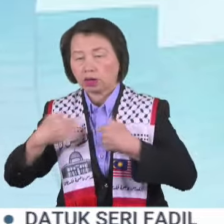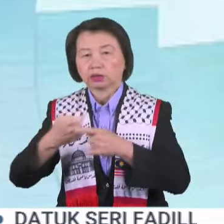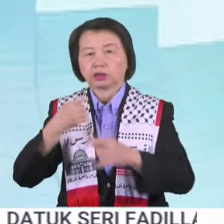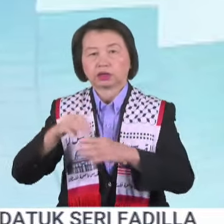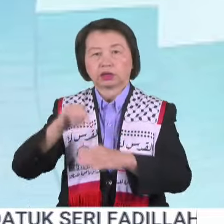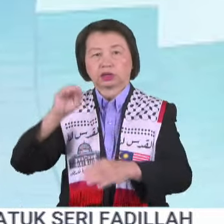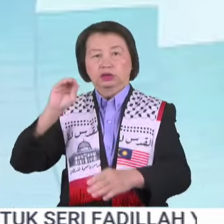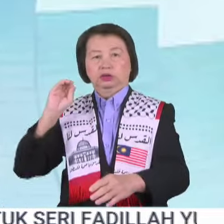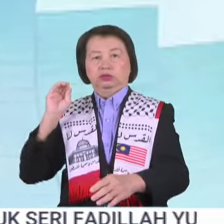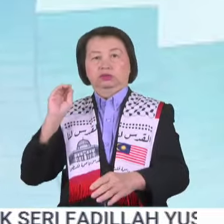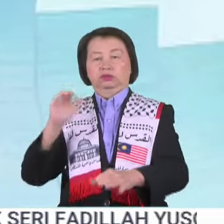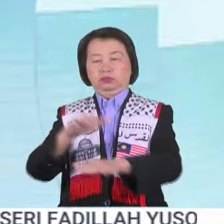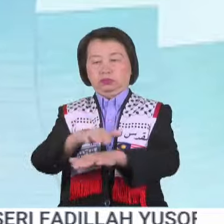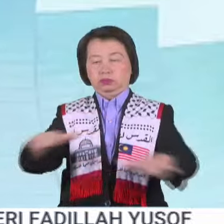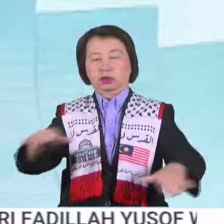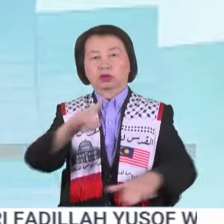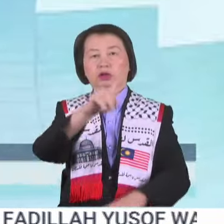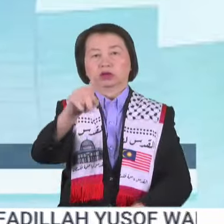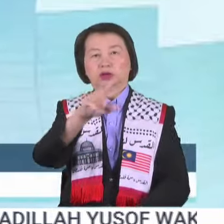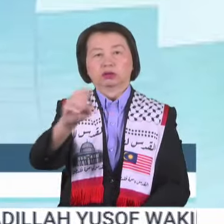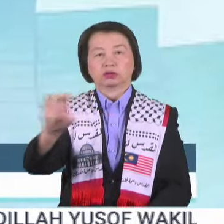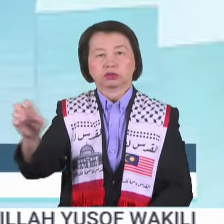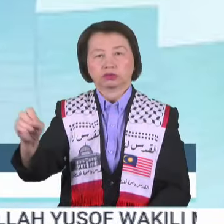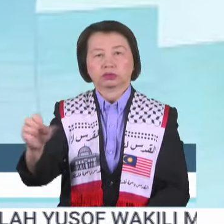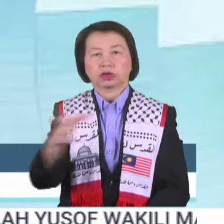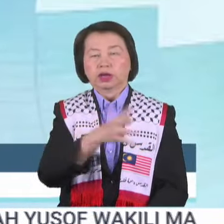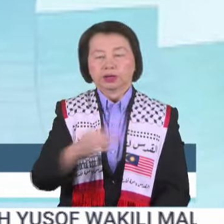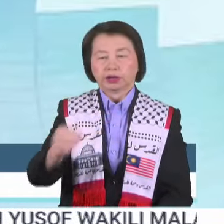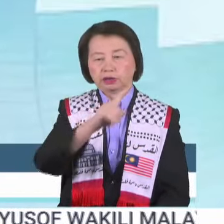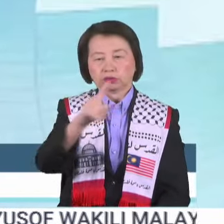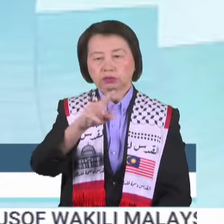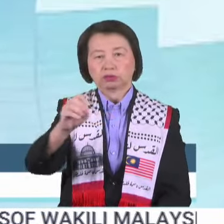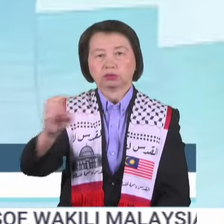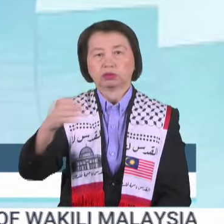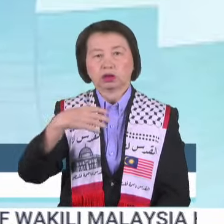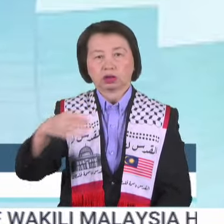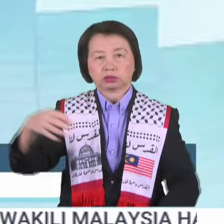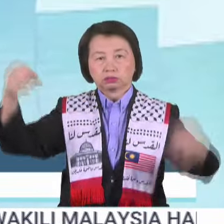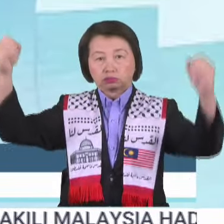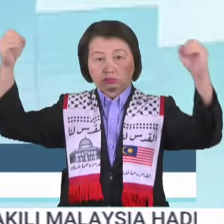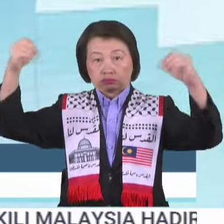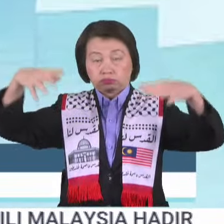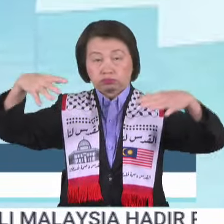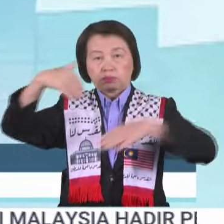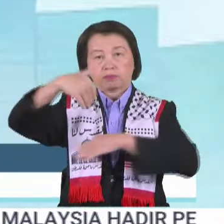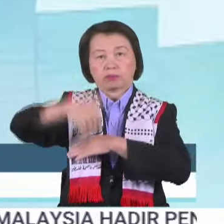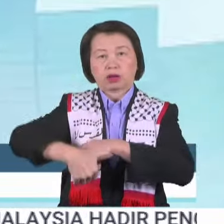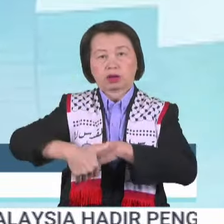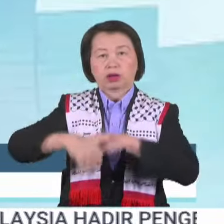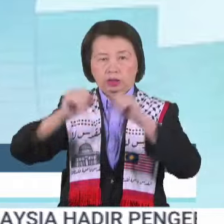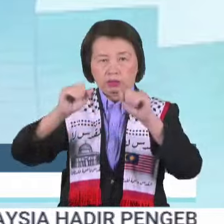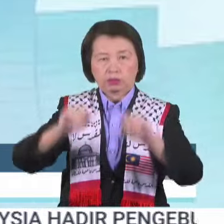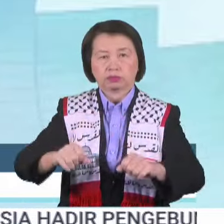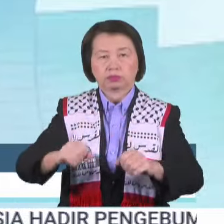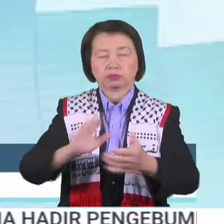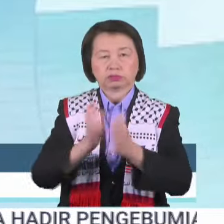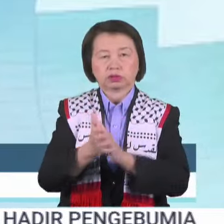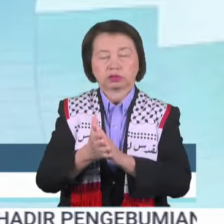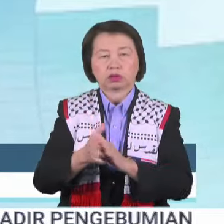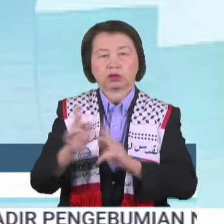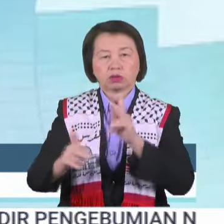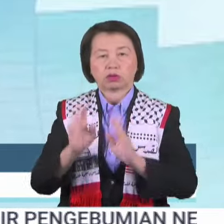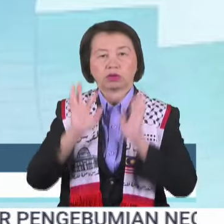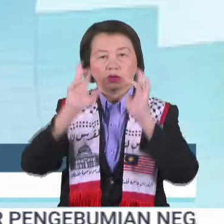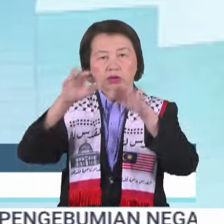daripada luar pekarangan zoo. Selain itu, zoo tersebut juga dipasang dengan pencahayaan pada waktu malam secara tidak langsung menjadi